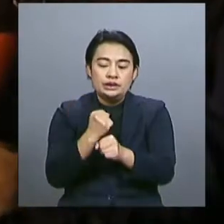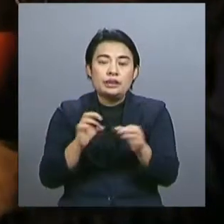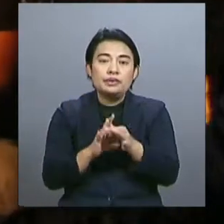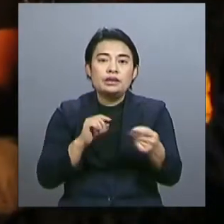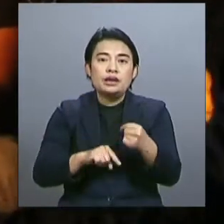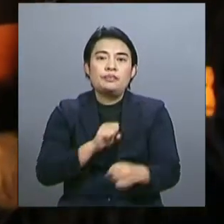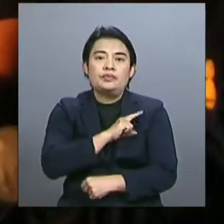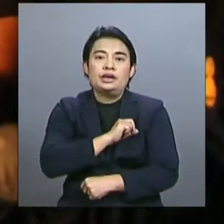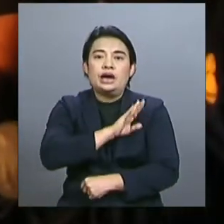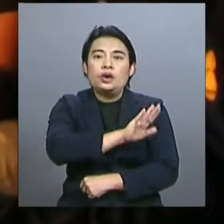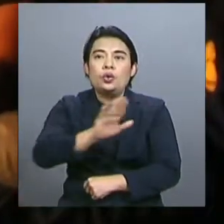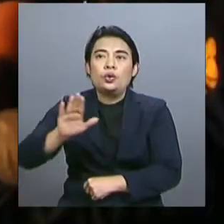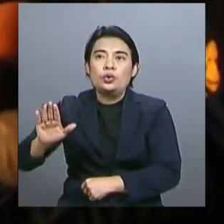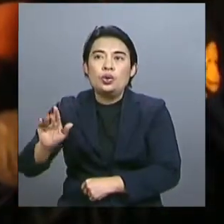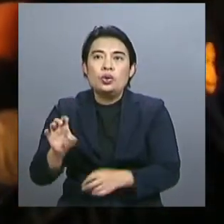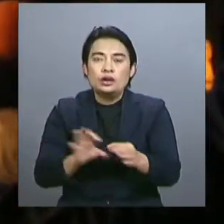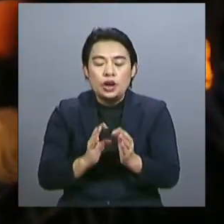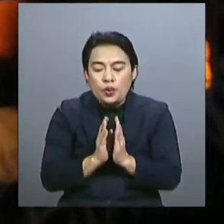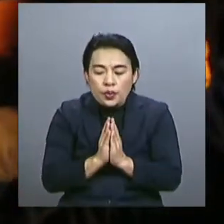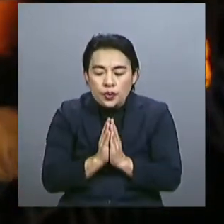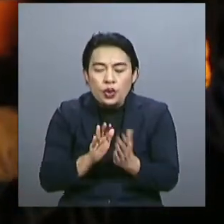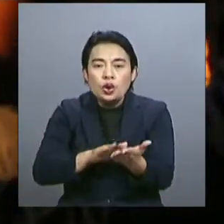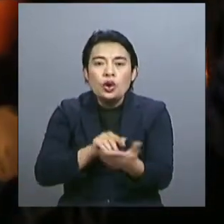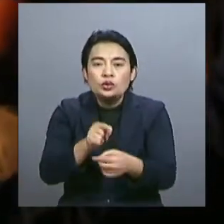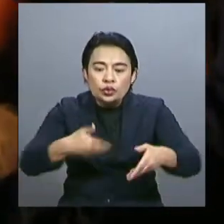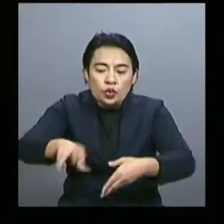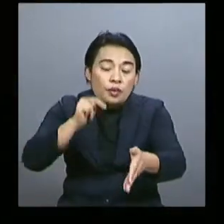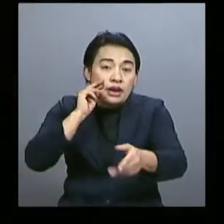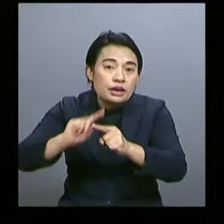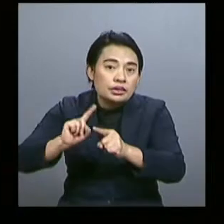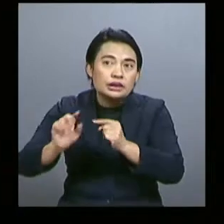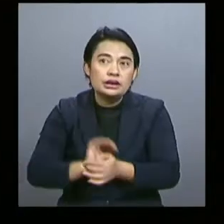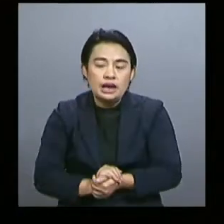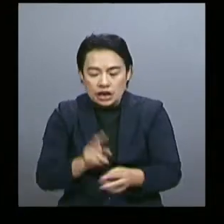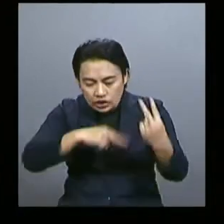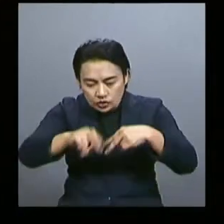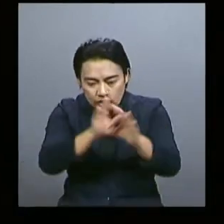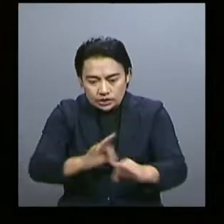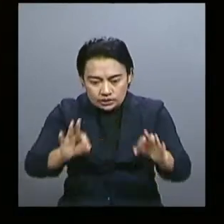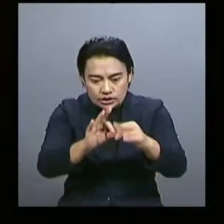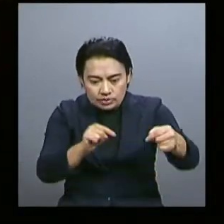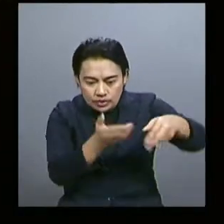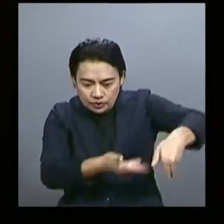าการขอขมาต่อสายน้ำด้วยความตระหนักถึงการดูแลแหล่งน้ำสำคัญของคน